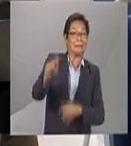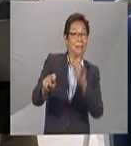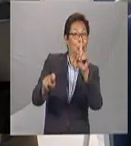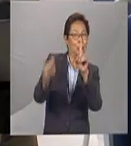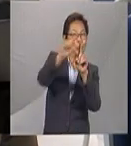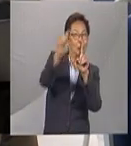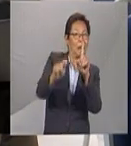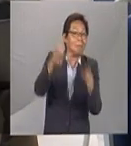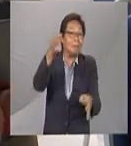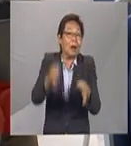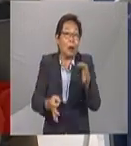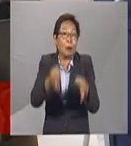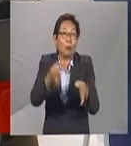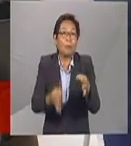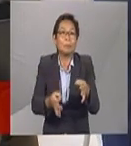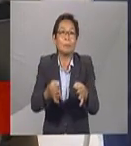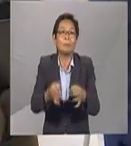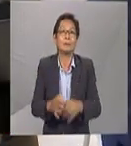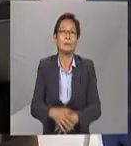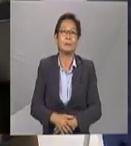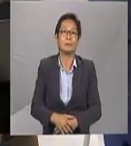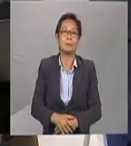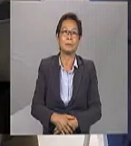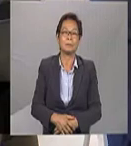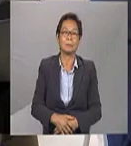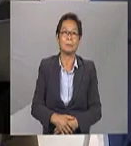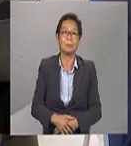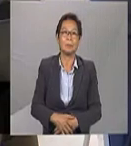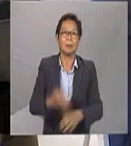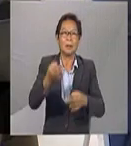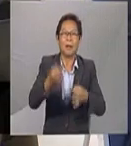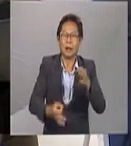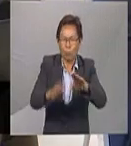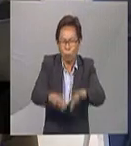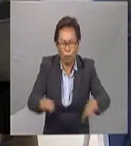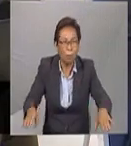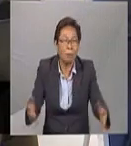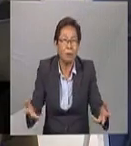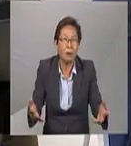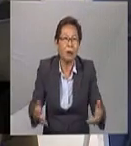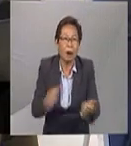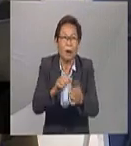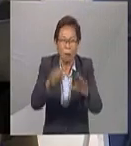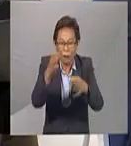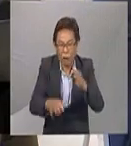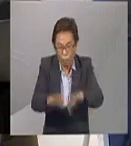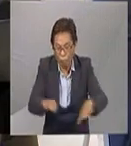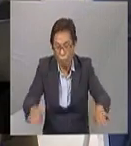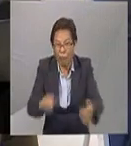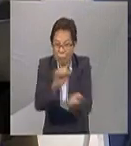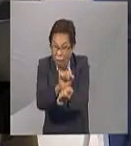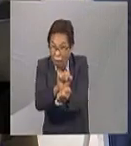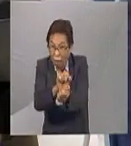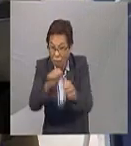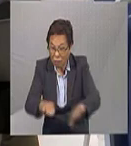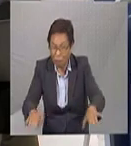berkenaan dengan kalau yang merewang tu budak-budak, macam mana ya penahanan akan dibuat ke atas kanak-kanak